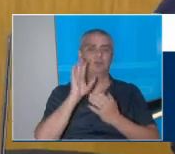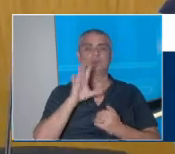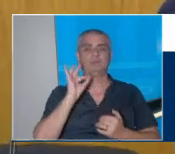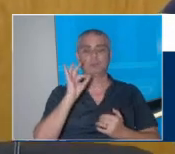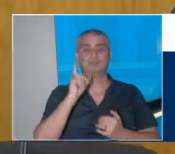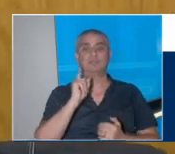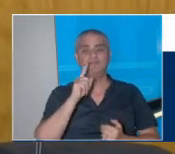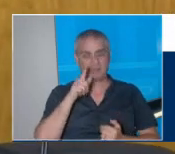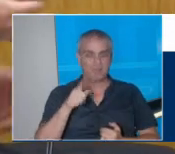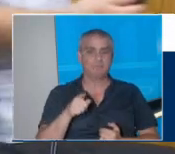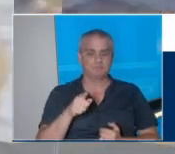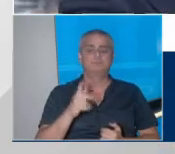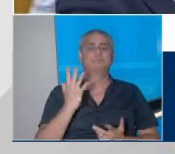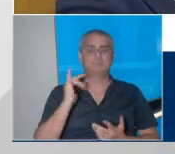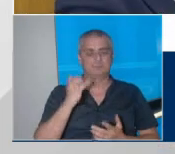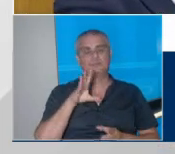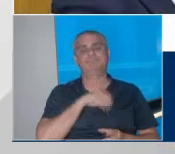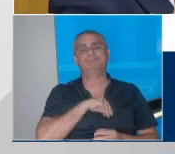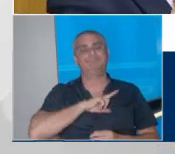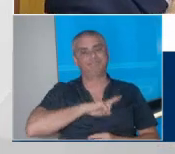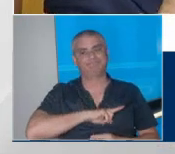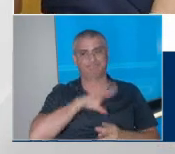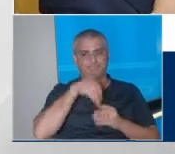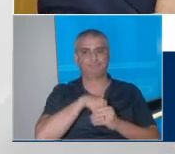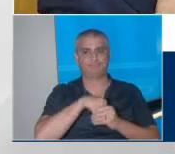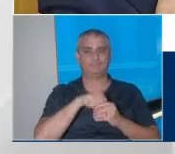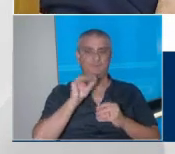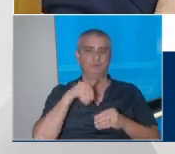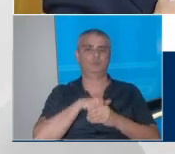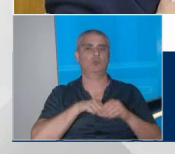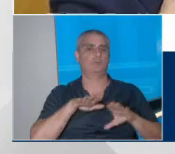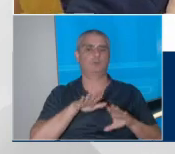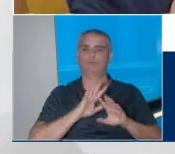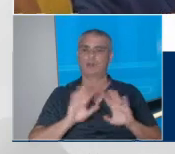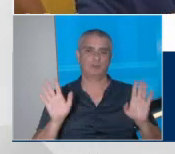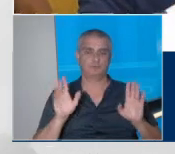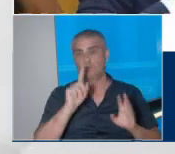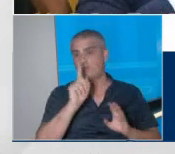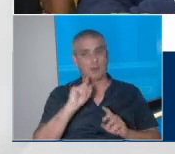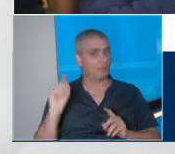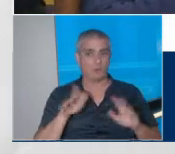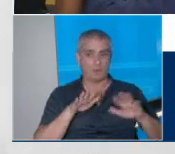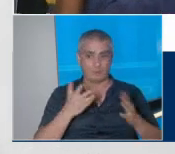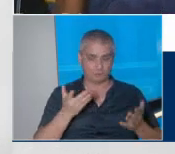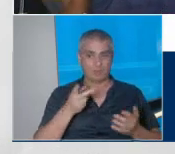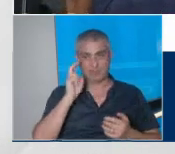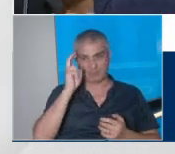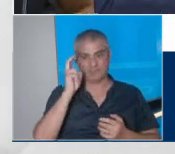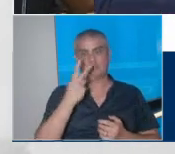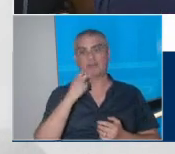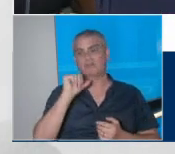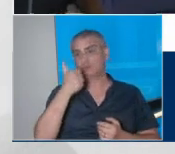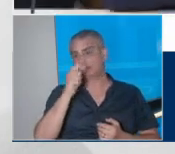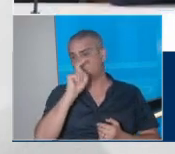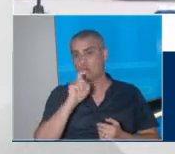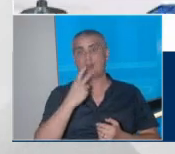ש"ס, אבל הם יהיו שם כדי להיות בכל ממשלה, אולי לא בכל ממשלה, גנץ היא עדיפות הראשונה,